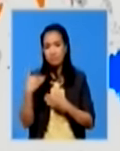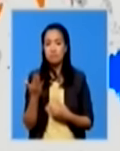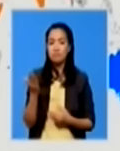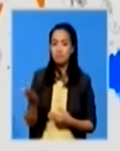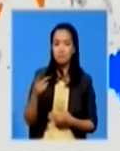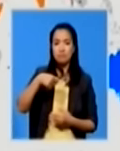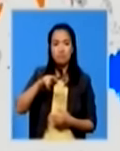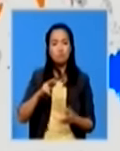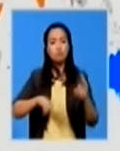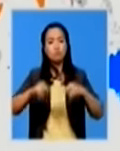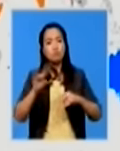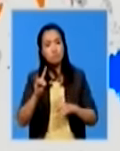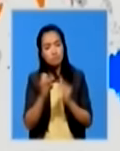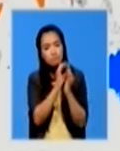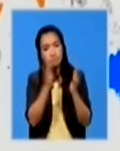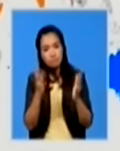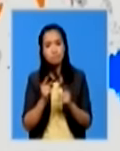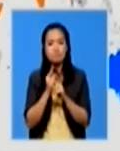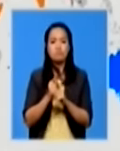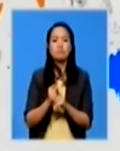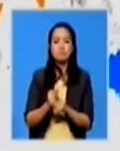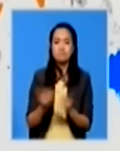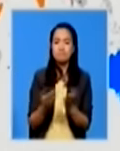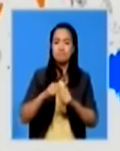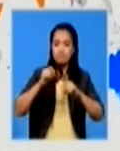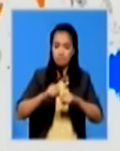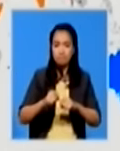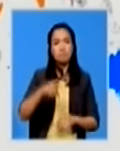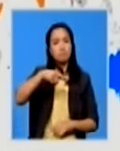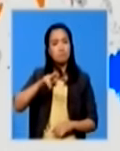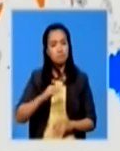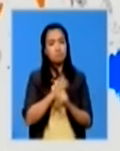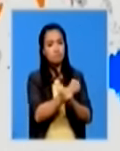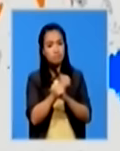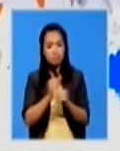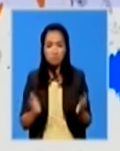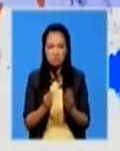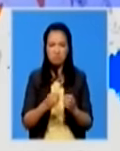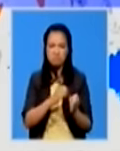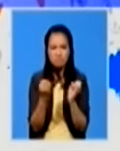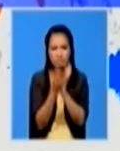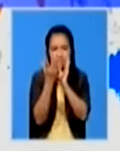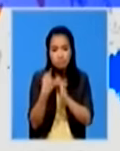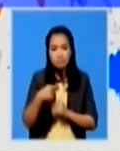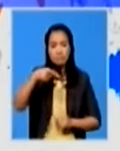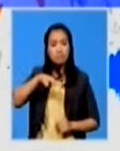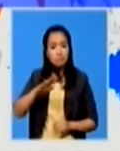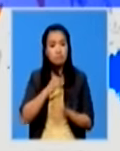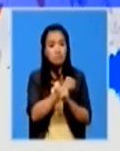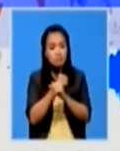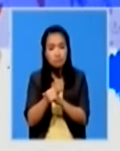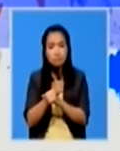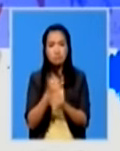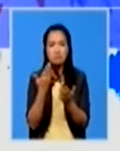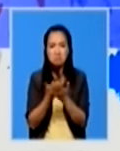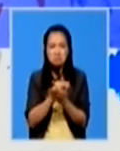นและคุ้มครองสัตว์ป่าตามสนธิสัญญาไซเตสพรบป้องกันและปราบปรามการสนับสนุนการก่อการร้ายพรบป้องกันและปราบปรามการฟ